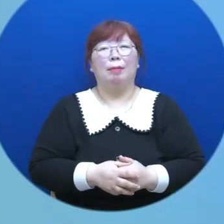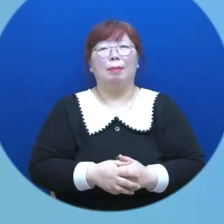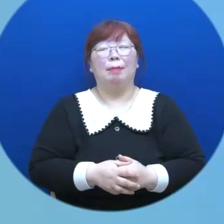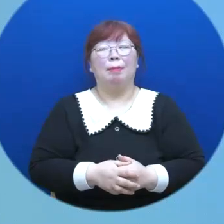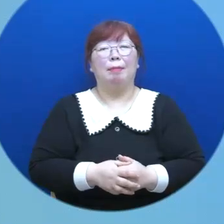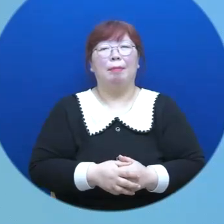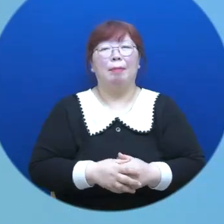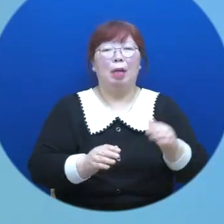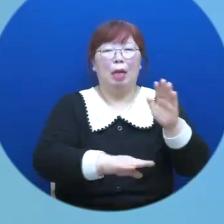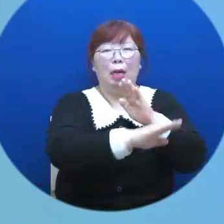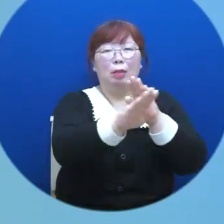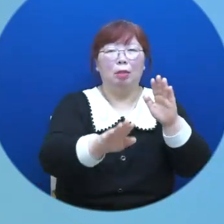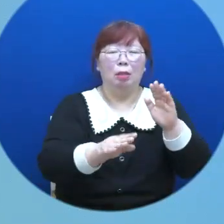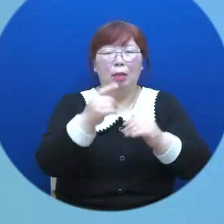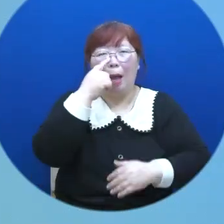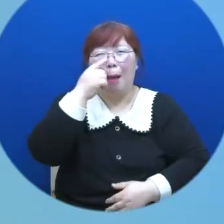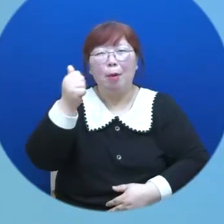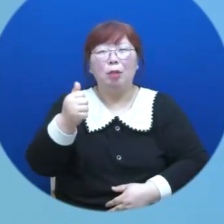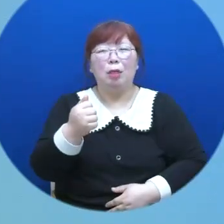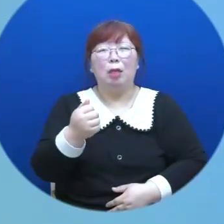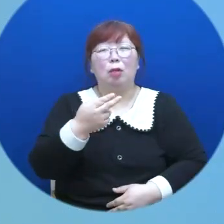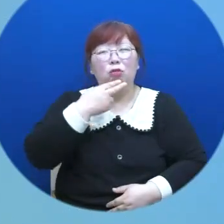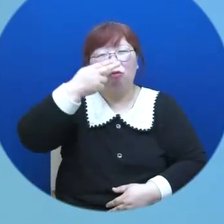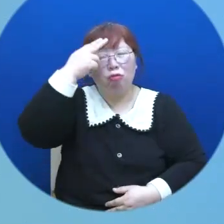가정에 아버지가 술망난이잖아요.